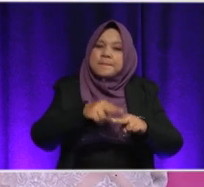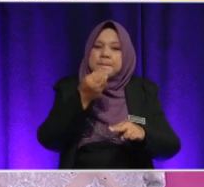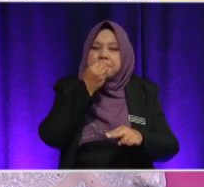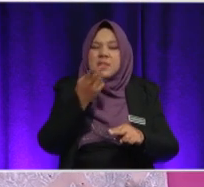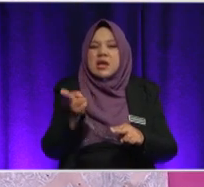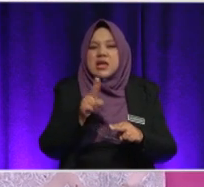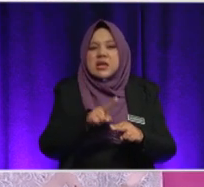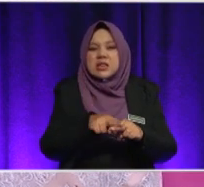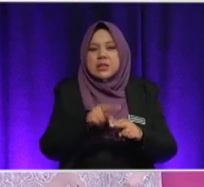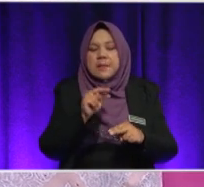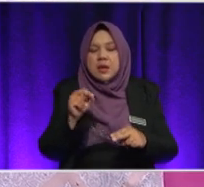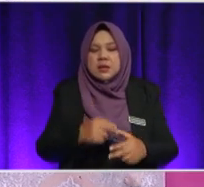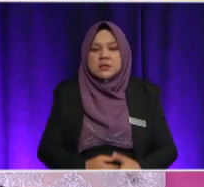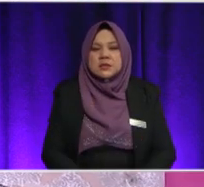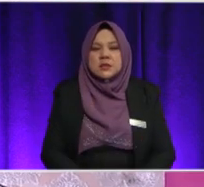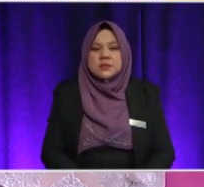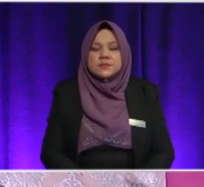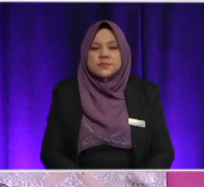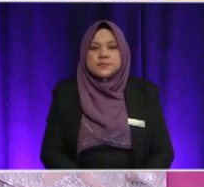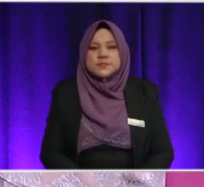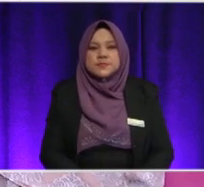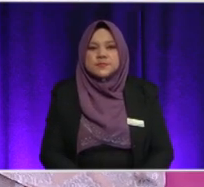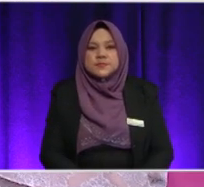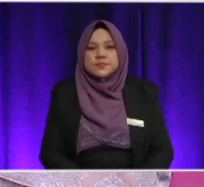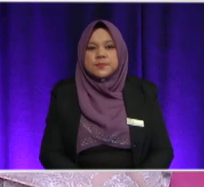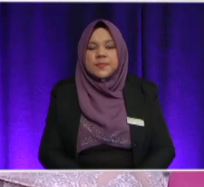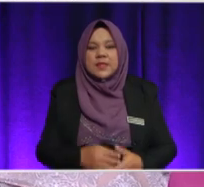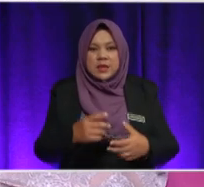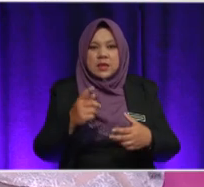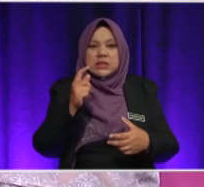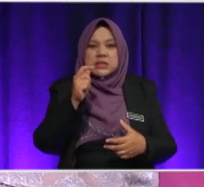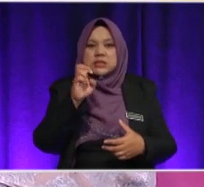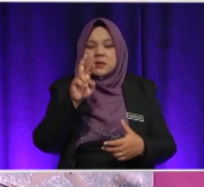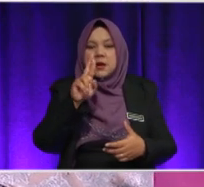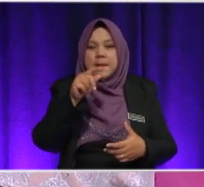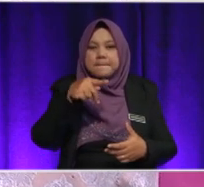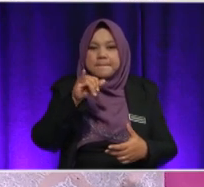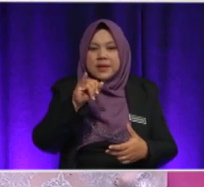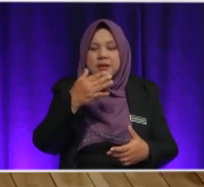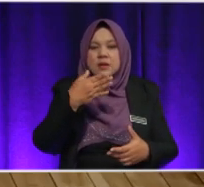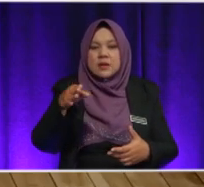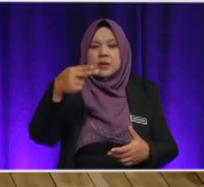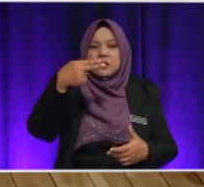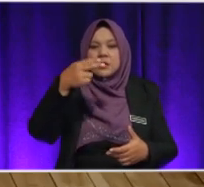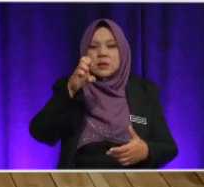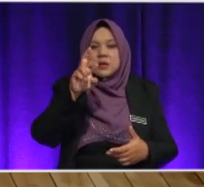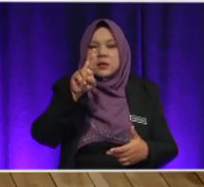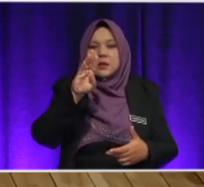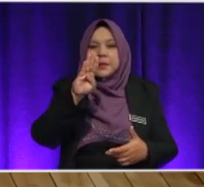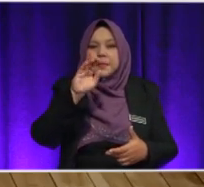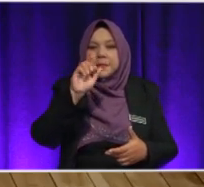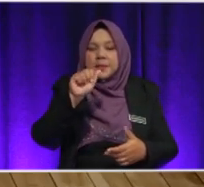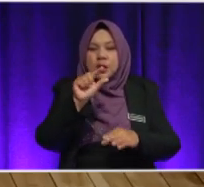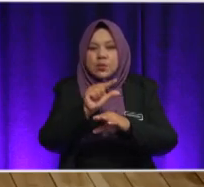Oke seterusnya kita lihat adalah terapi herbal terapi herbal menggunakan tumbuhan atau